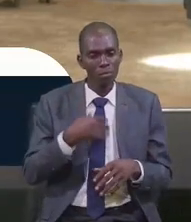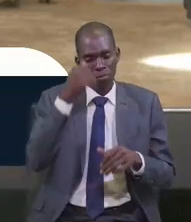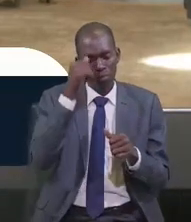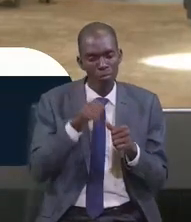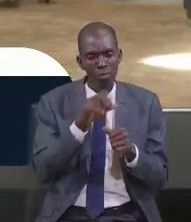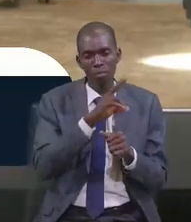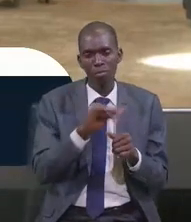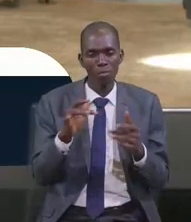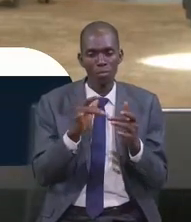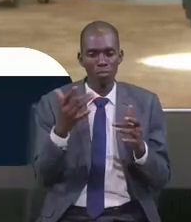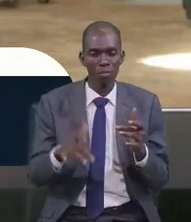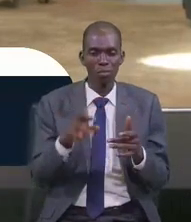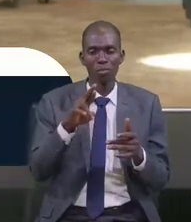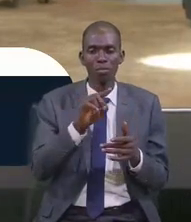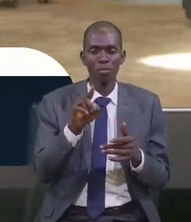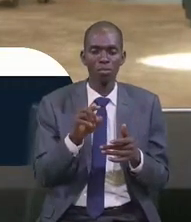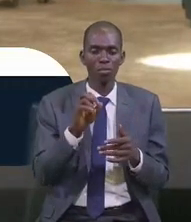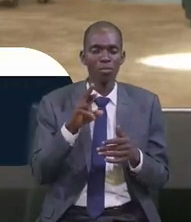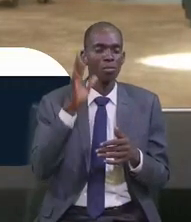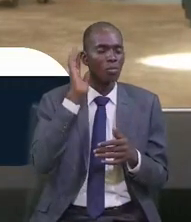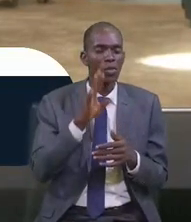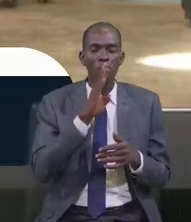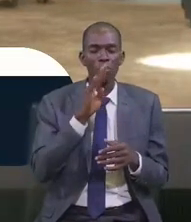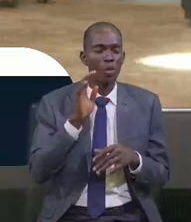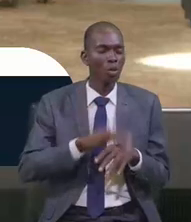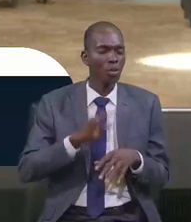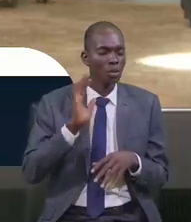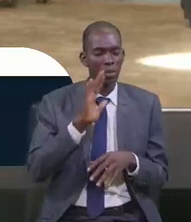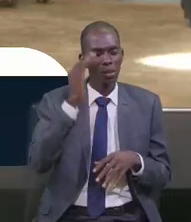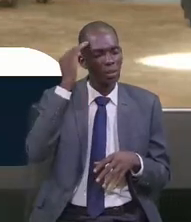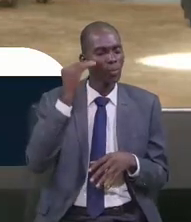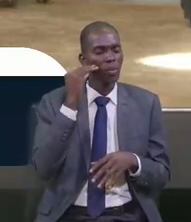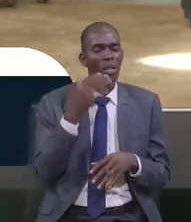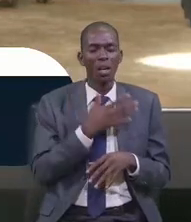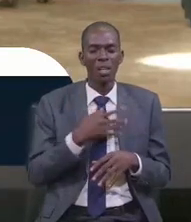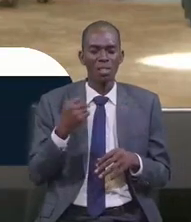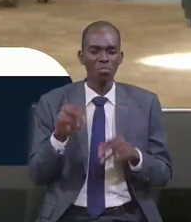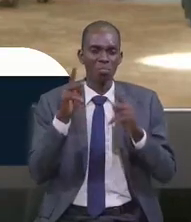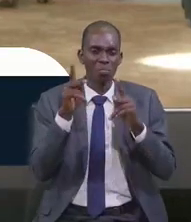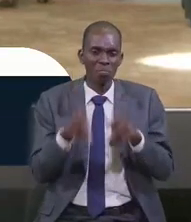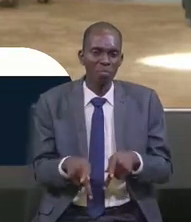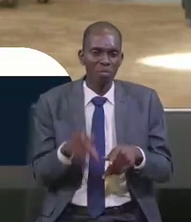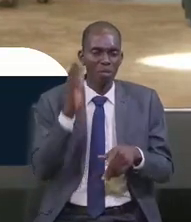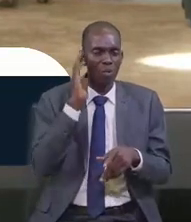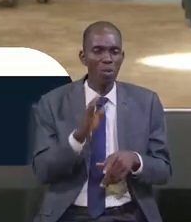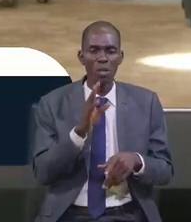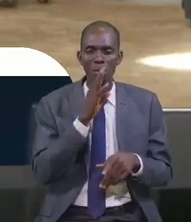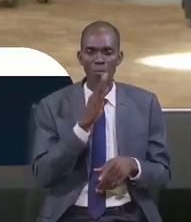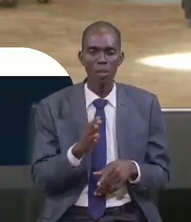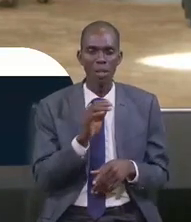cet enfant sera consacré à Dieu, pas à la famille, consacré à